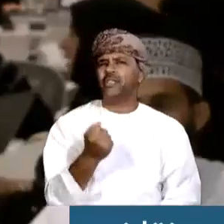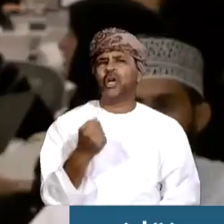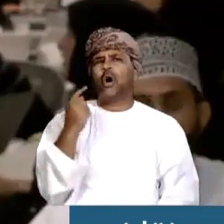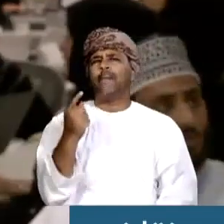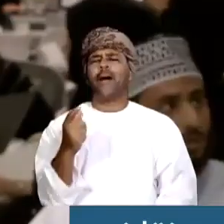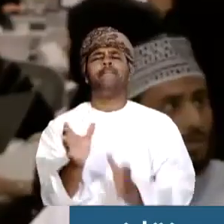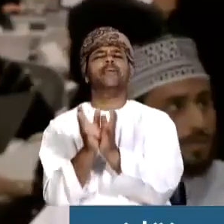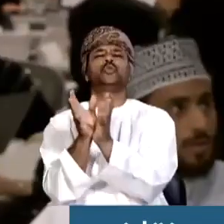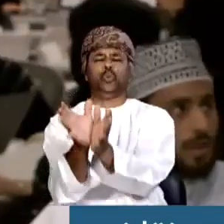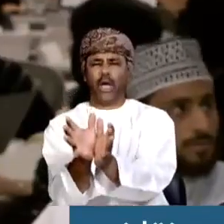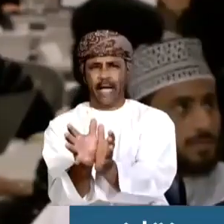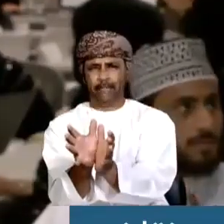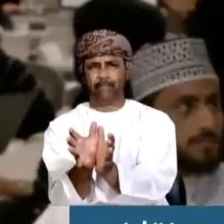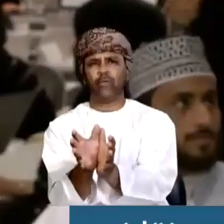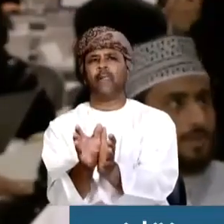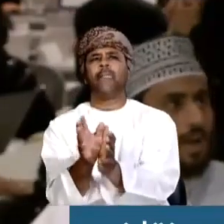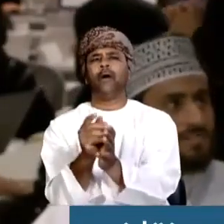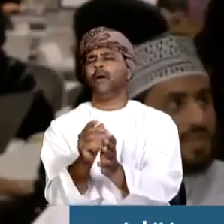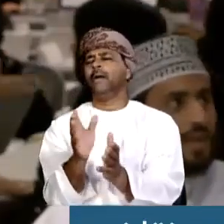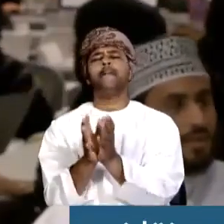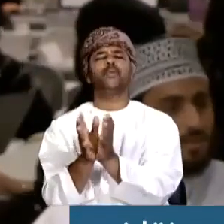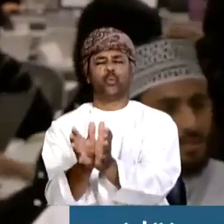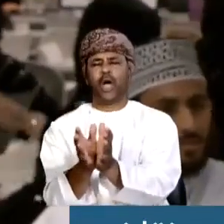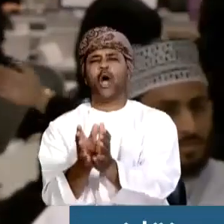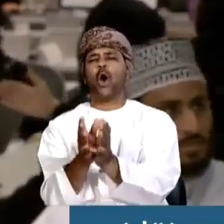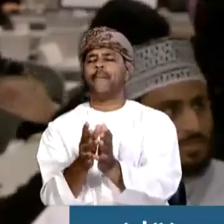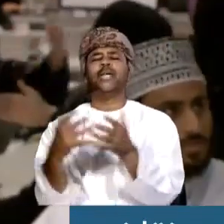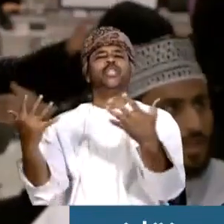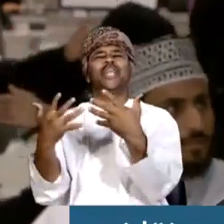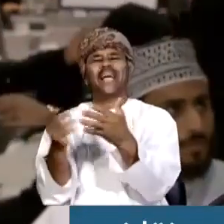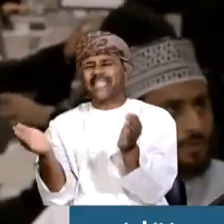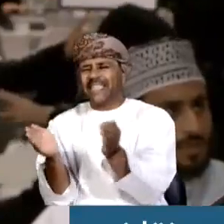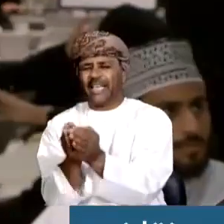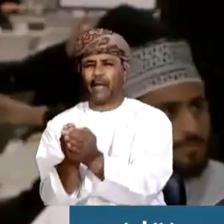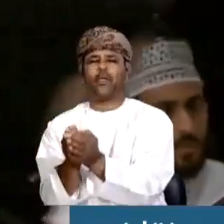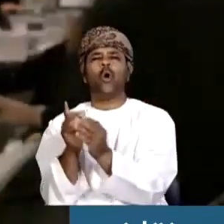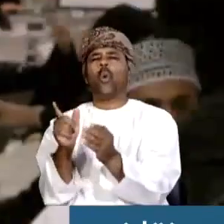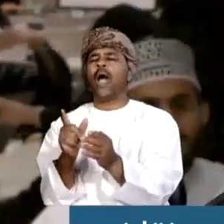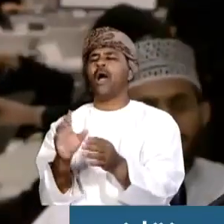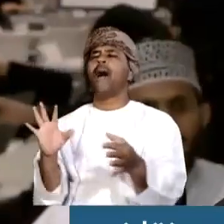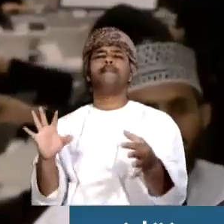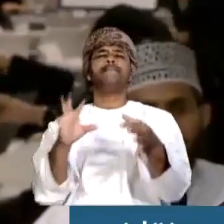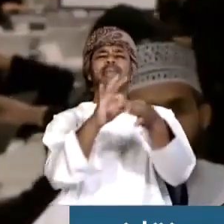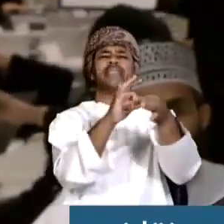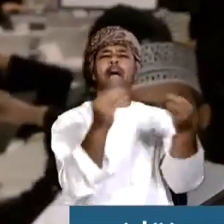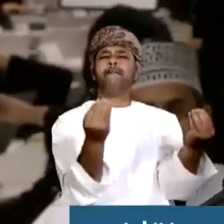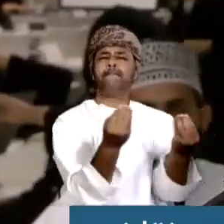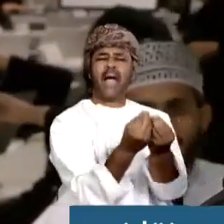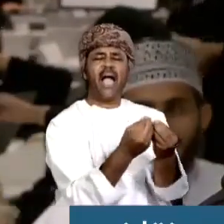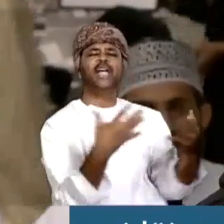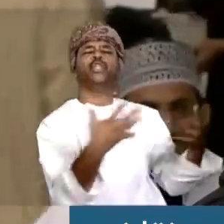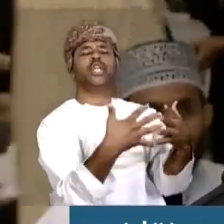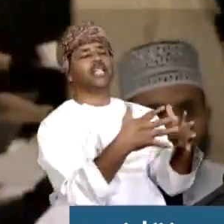باقه او بما يسمى بلاتفورم، نجمع فيه شركات صغيره ونوصلها بابسط طريقه ممكنه الى